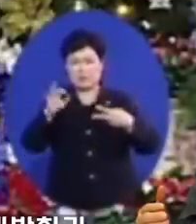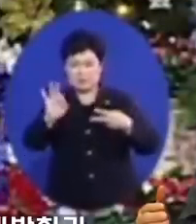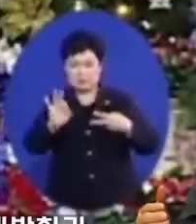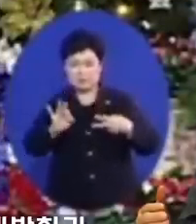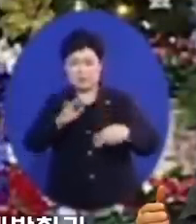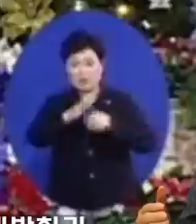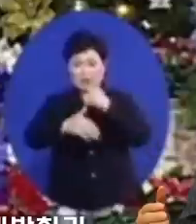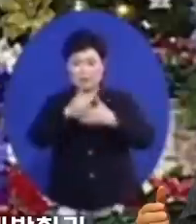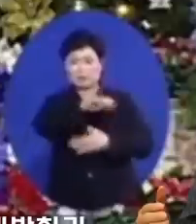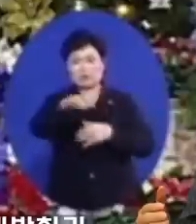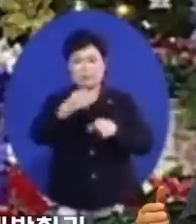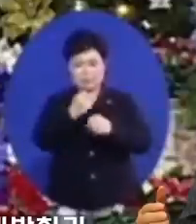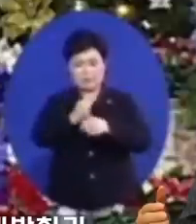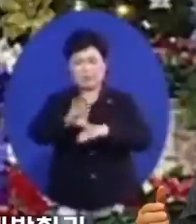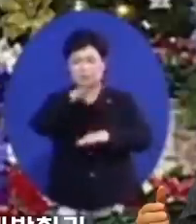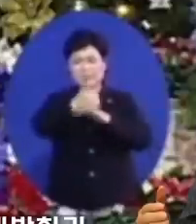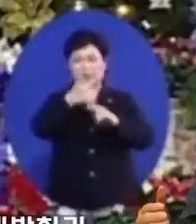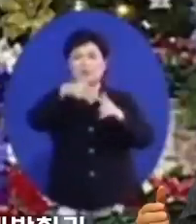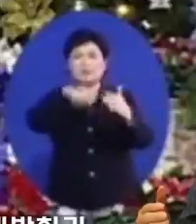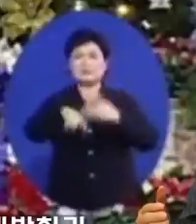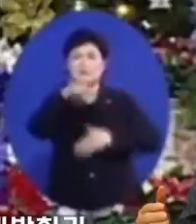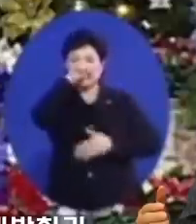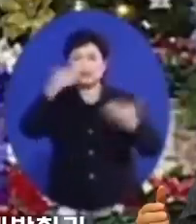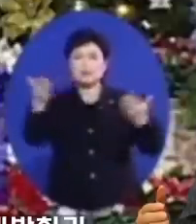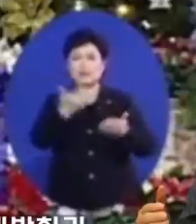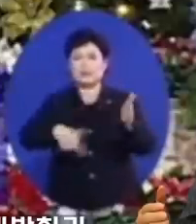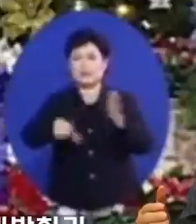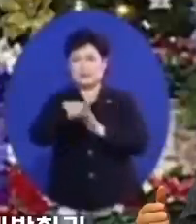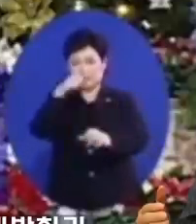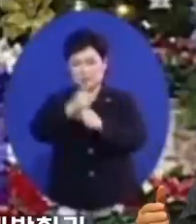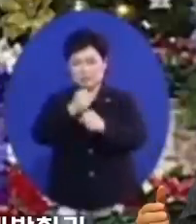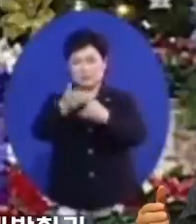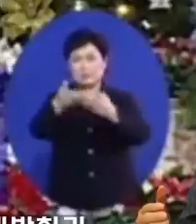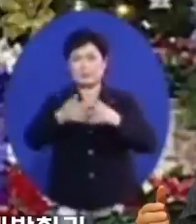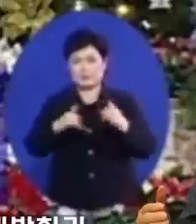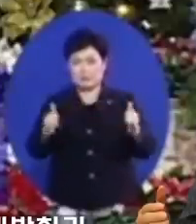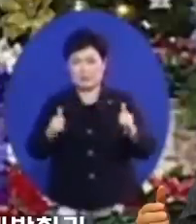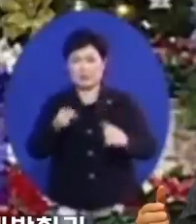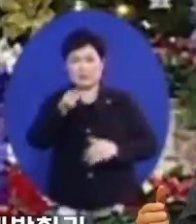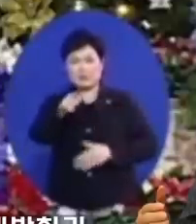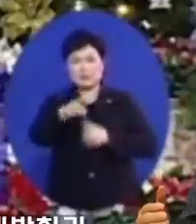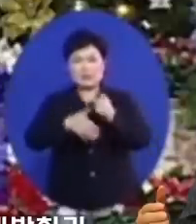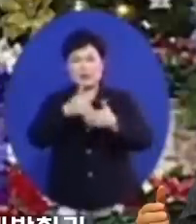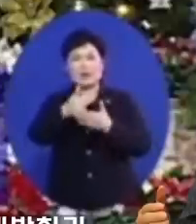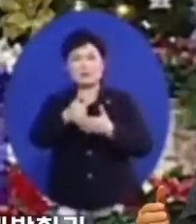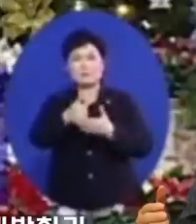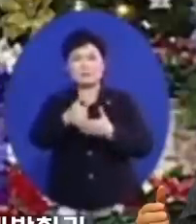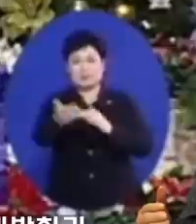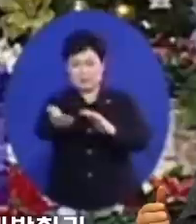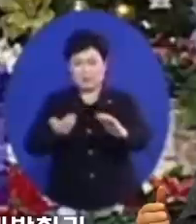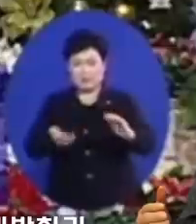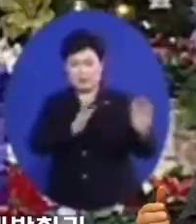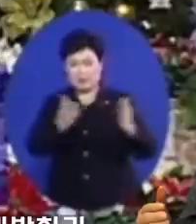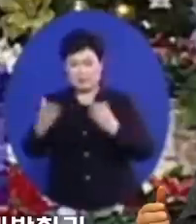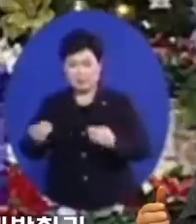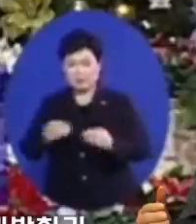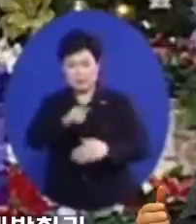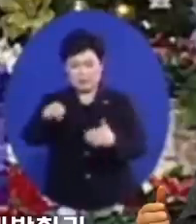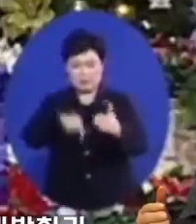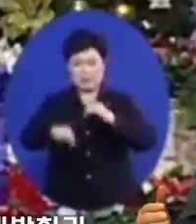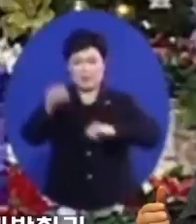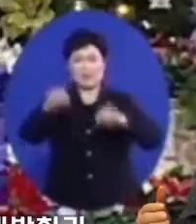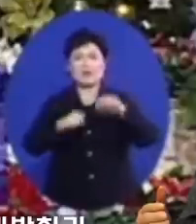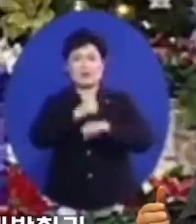바라 그리스도 예수 안에서 선한 일을 위하여 지으심을 받은 자니, 이 일은 하나님이 예비하사 우리로 그 가운데서